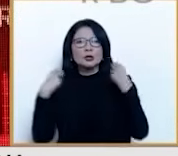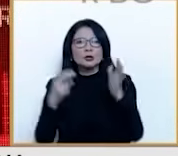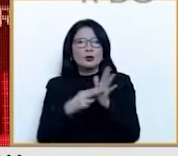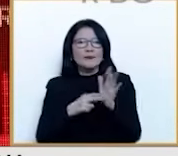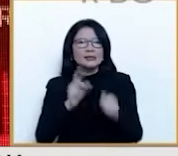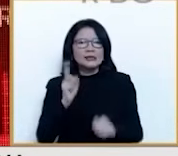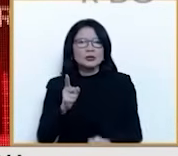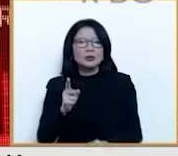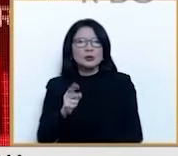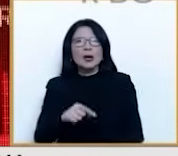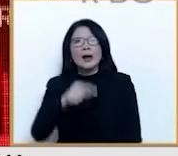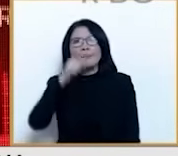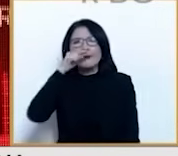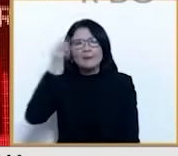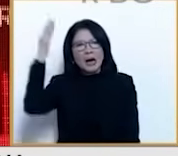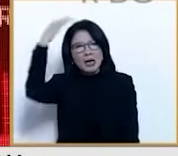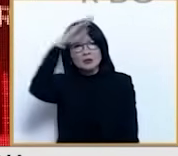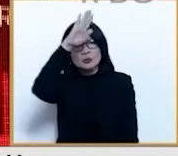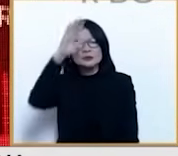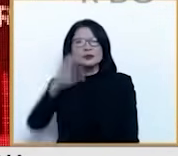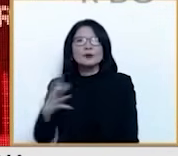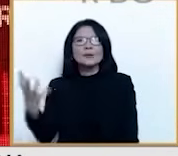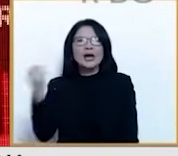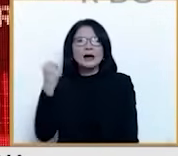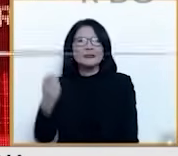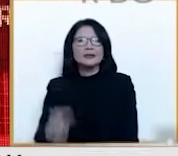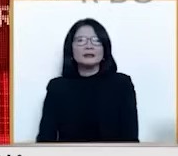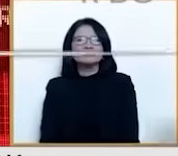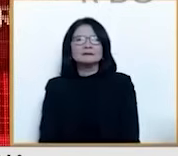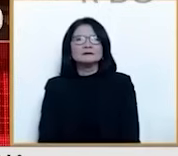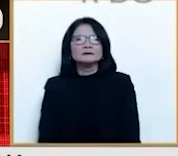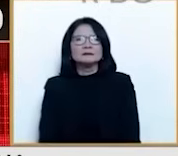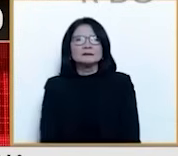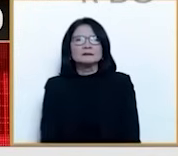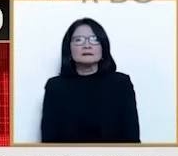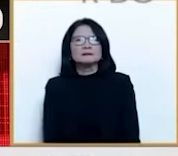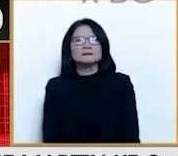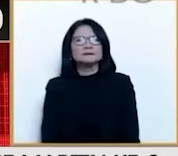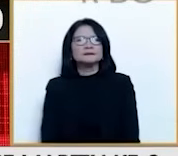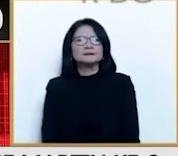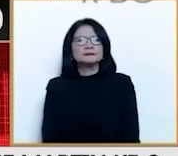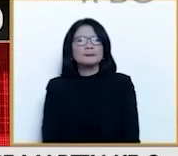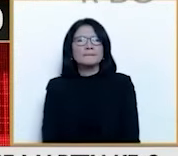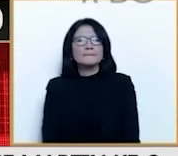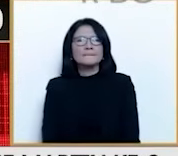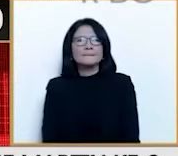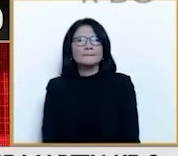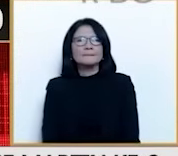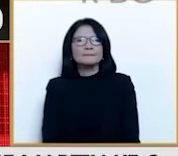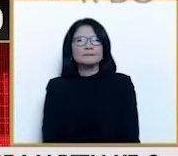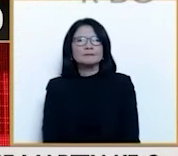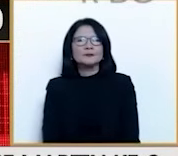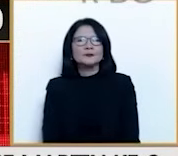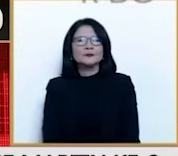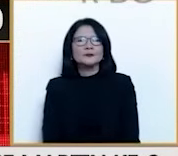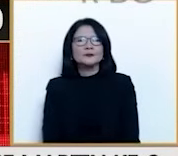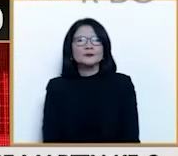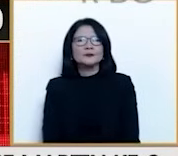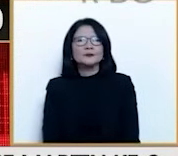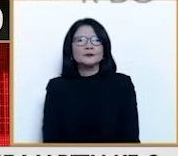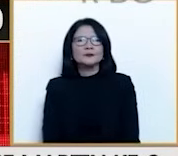1, Bapak Ridwan Kamil, untuk memberikan tanggapan. Silakan Pak, waktunya 1 menit dimulai sejak Bapak berbicara. Kami